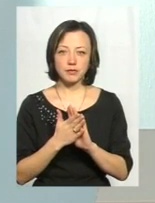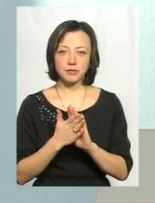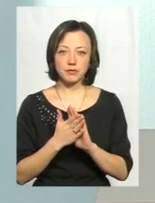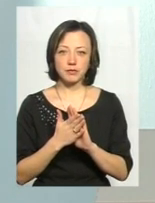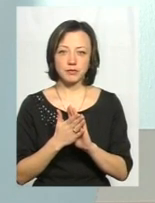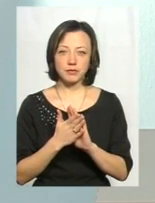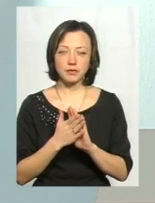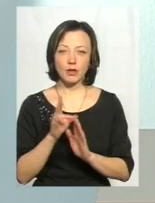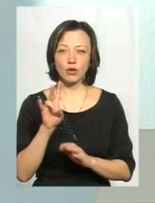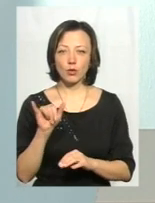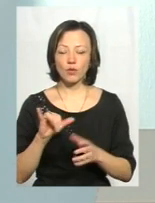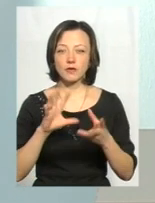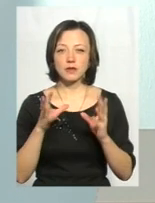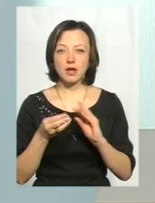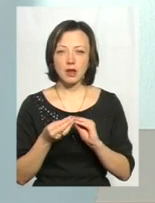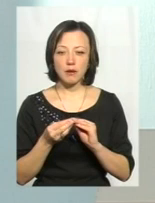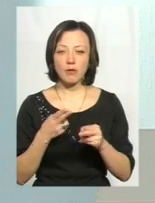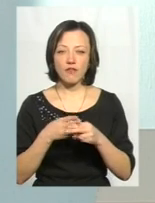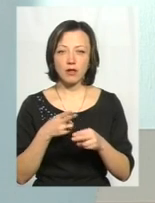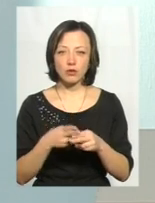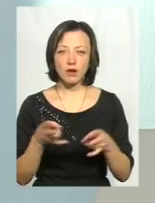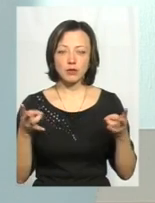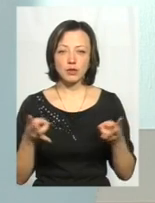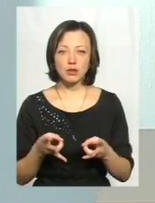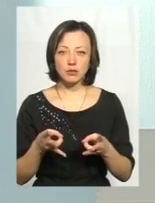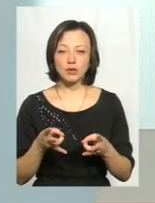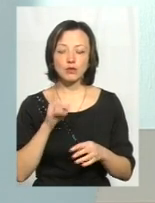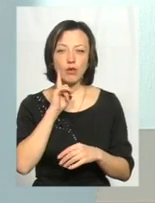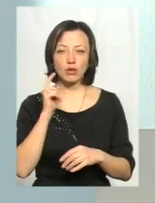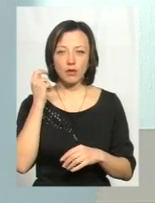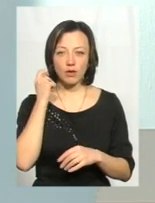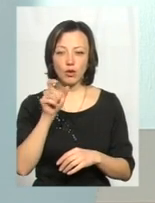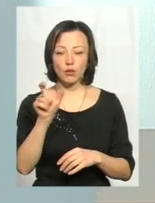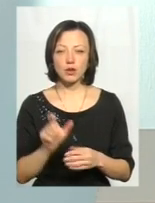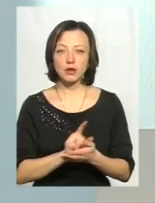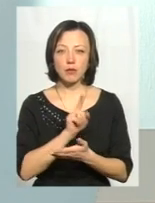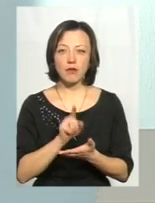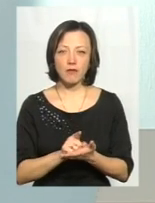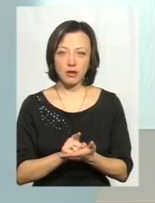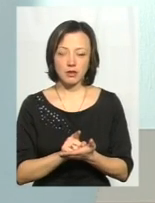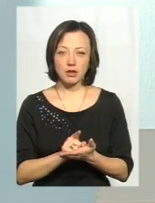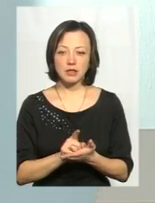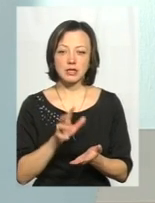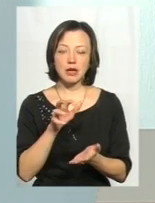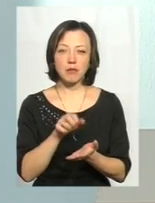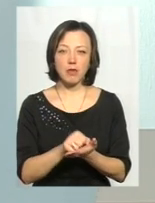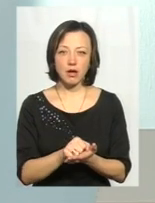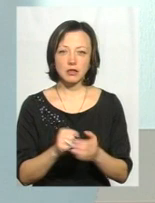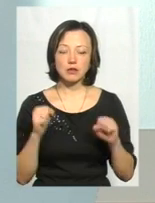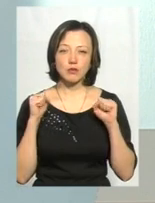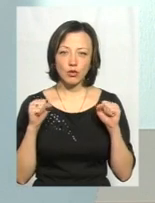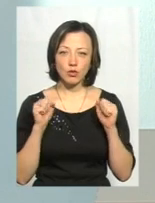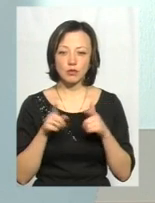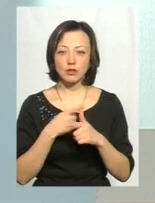Ну, взагалі, профілактувати потрібно вже з молодого віку. Людина повинна займатися спортом